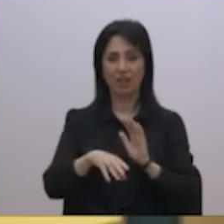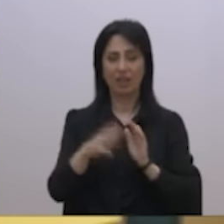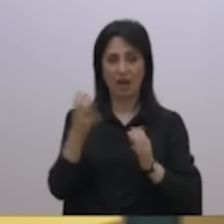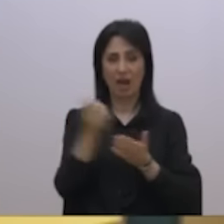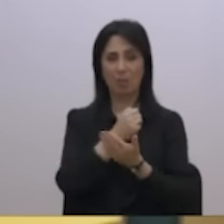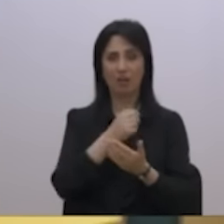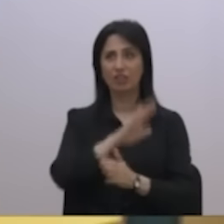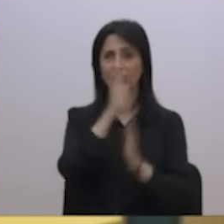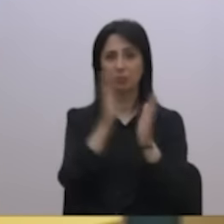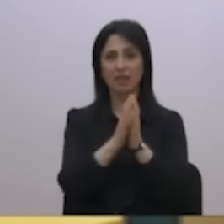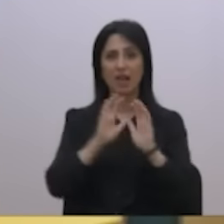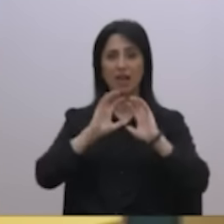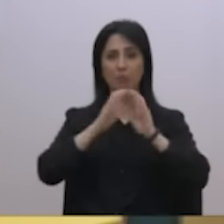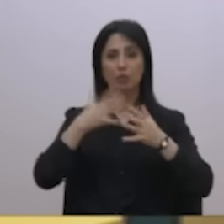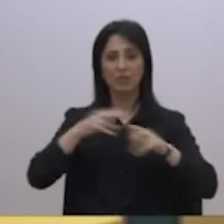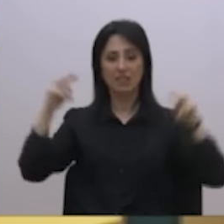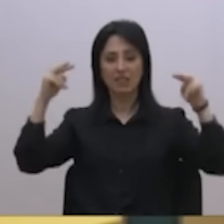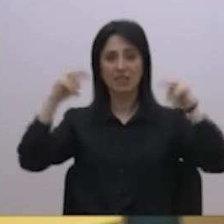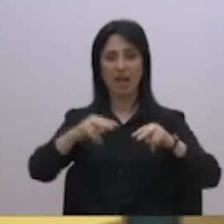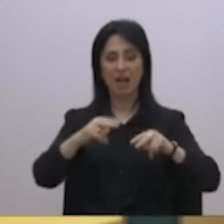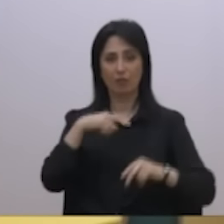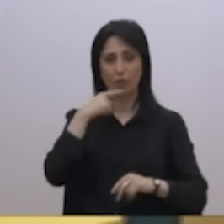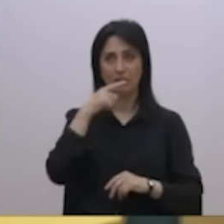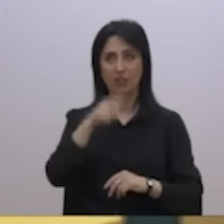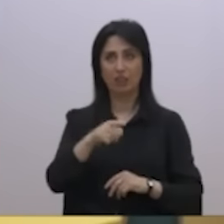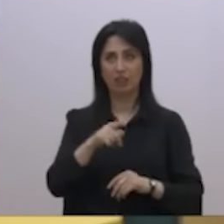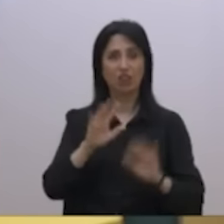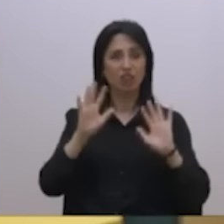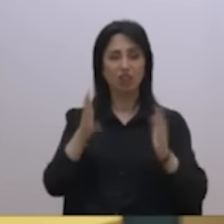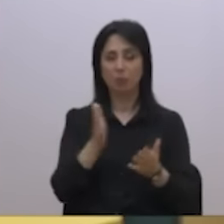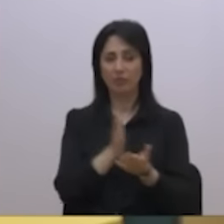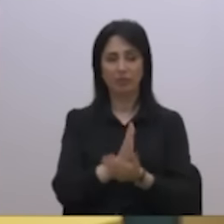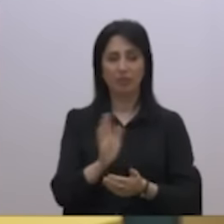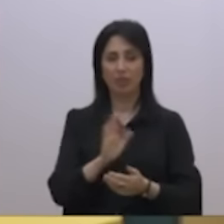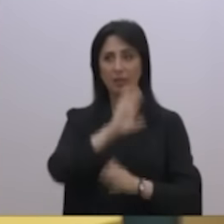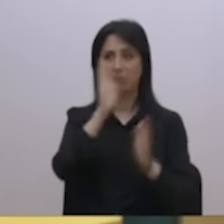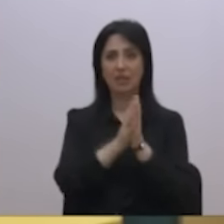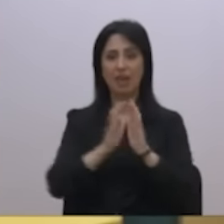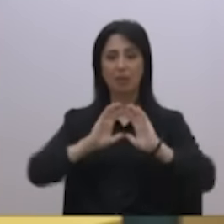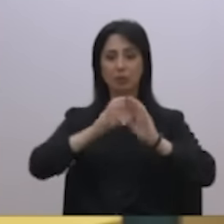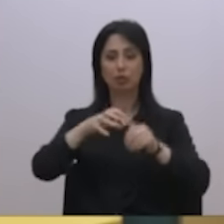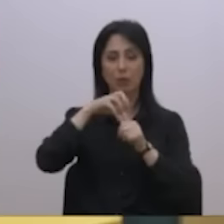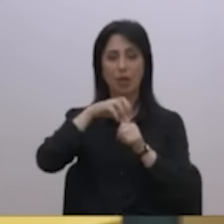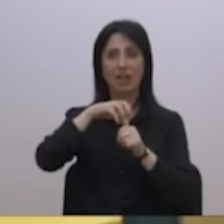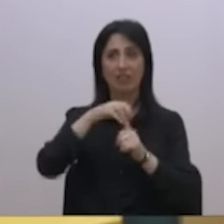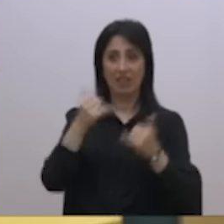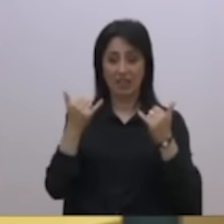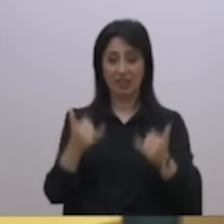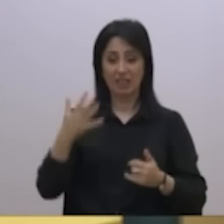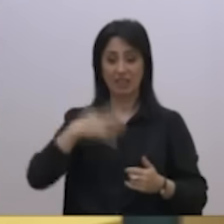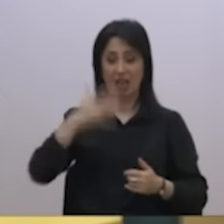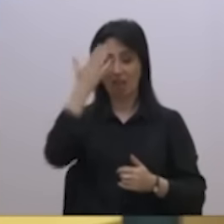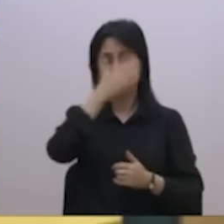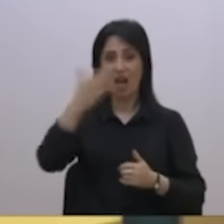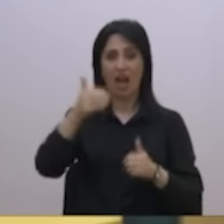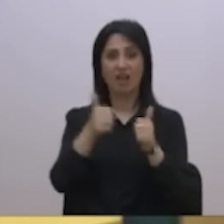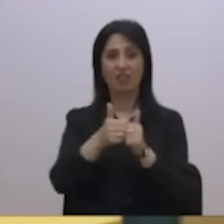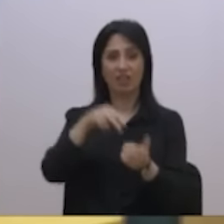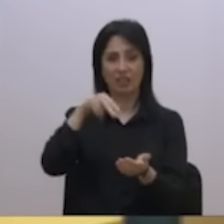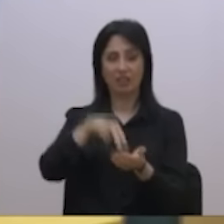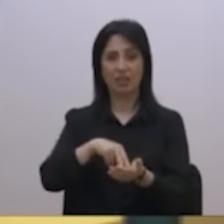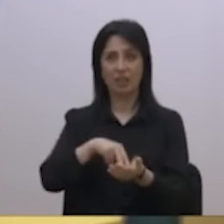როდესაც მთელი მსოფლიო საქართველოზე საუბრობს. შემთხვევითი არ არის, რომ მთელი მსოფლიოს ლიდერები დღეს ქართველი ხალხის გვერდით